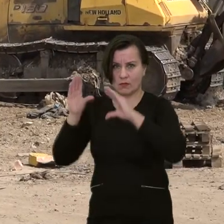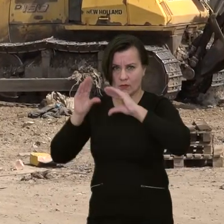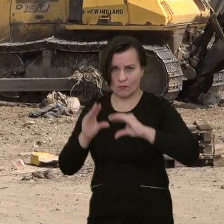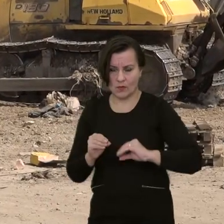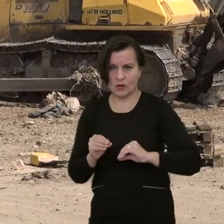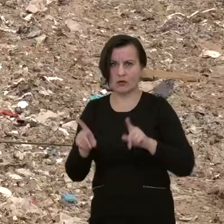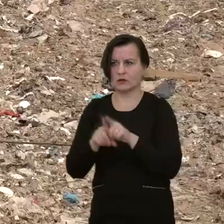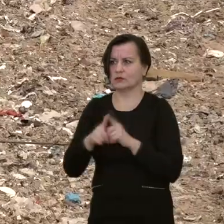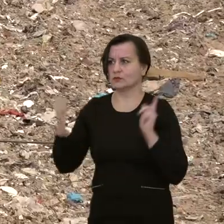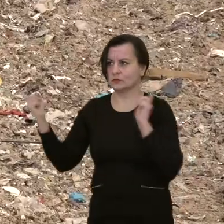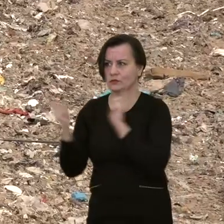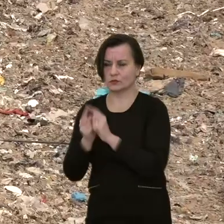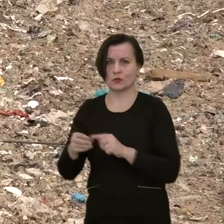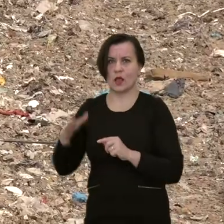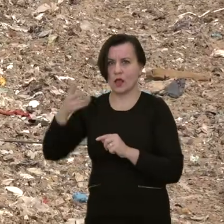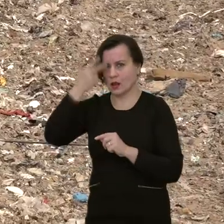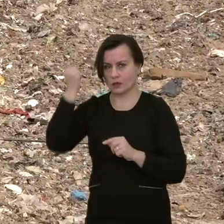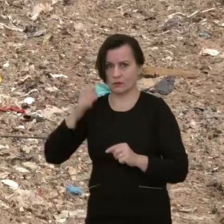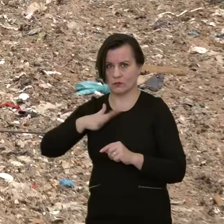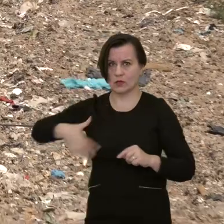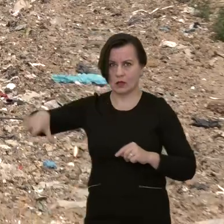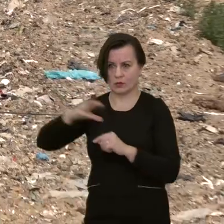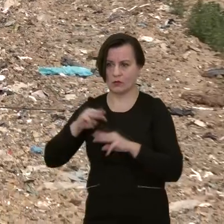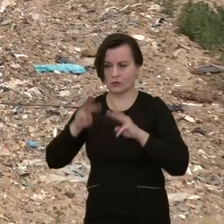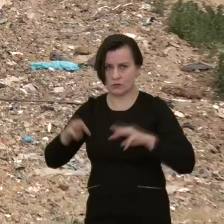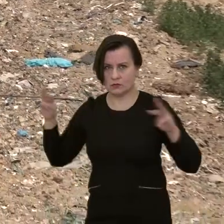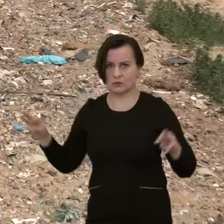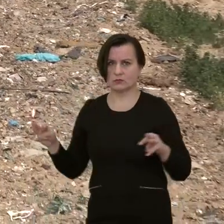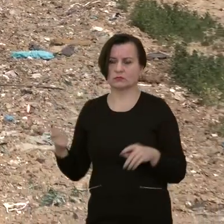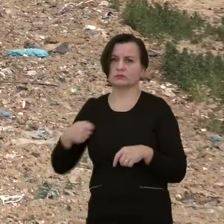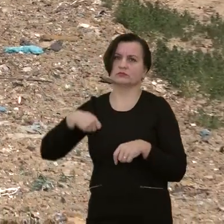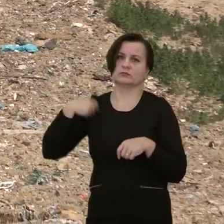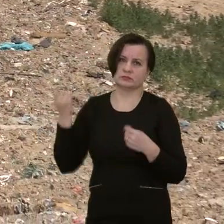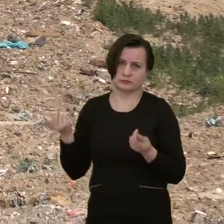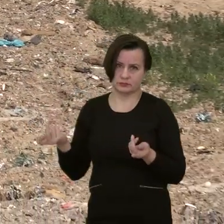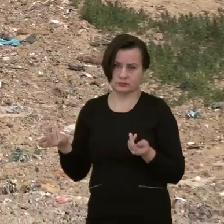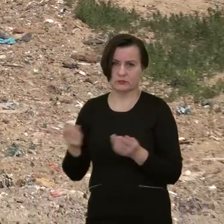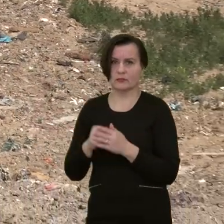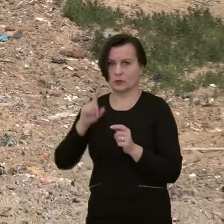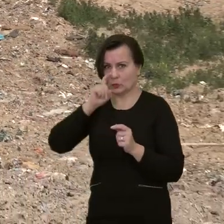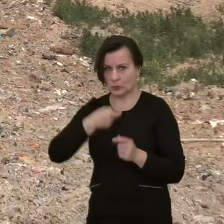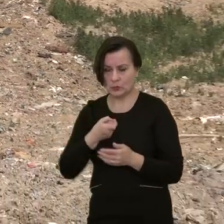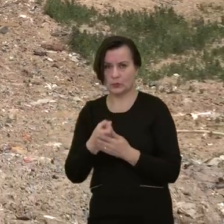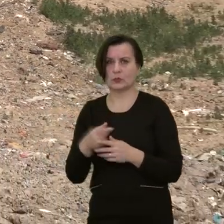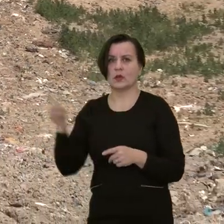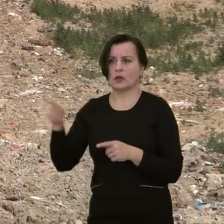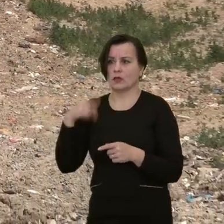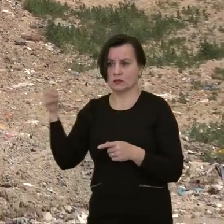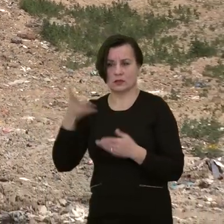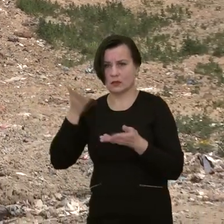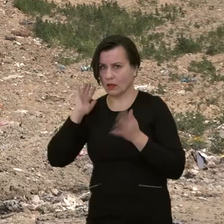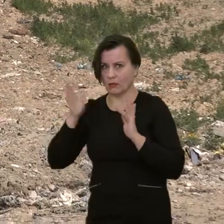padidinimo sudaužė susitikimą su Lietuvos Respublikos aplinkos ministru Kęstučiu Mažeika, kuris neabejojo, jog atliekų deginimas yra